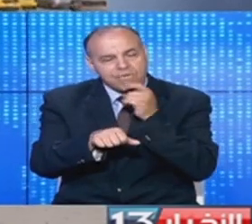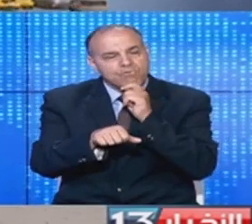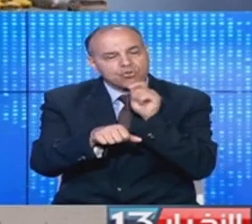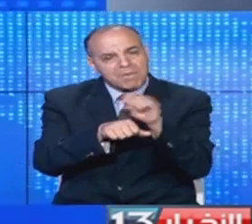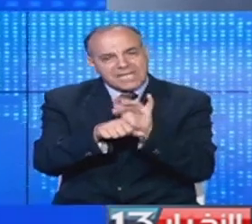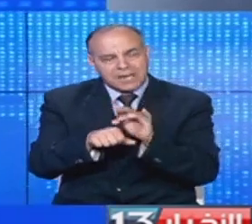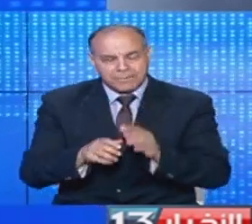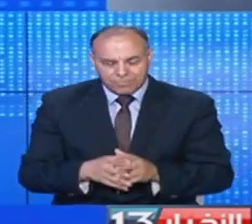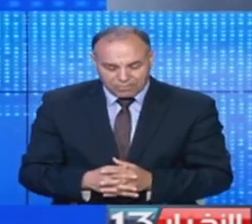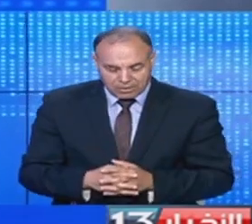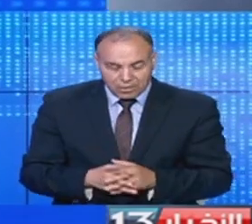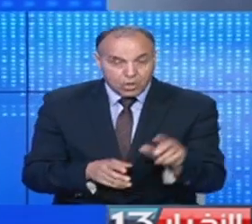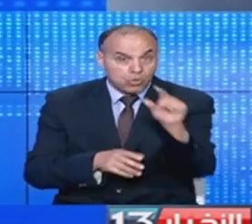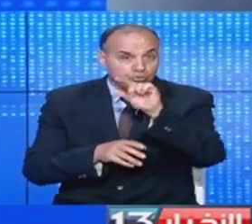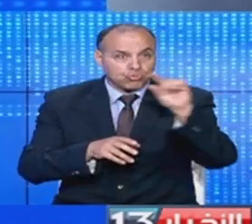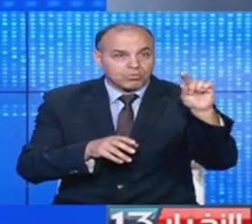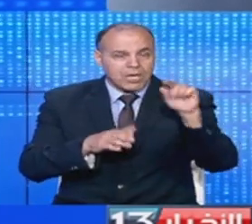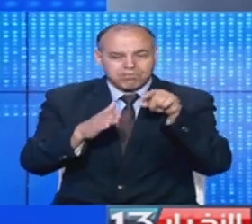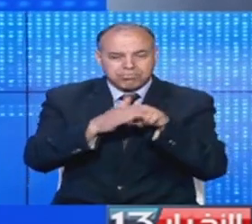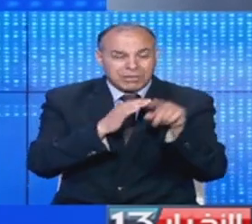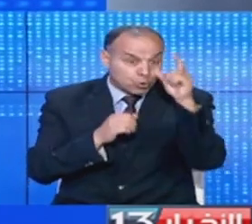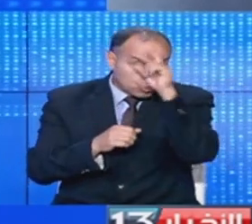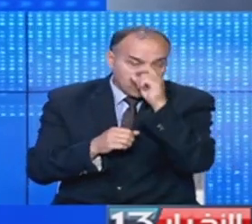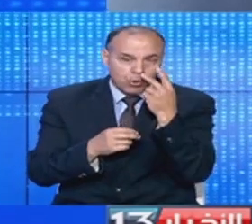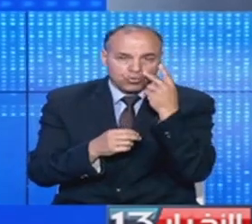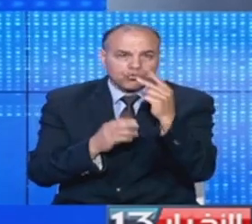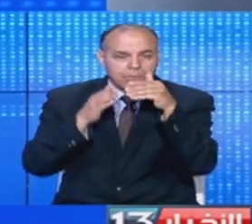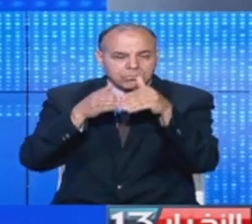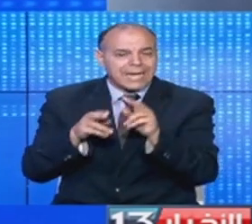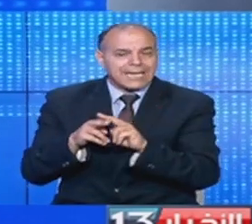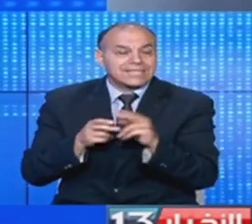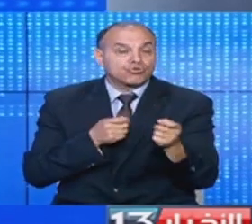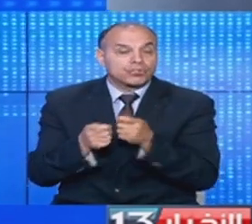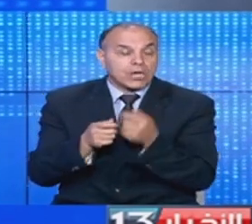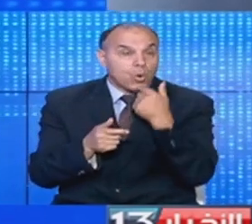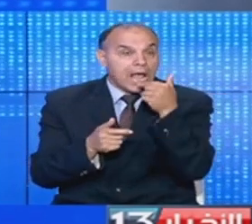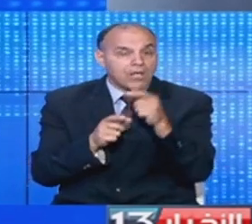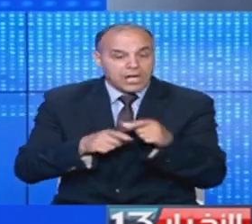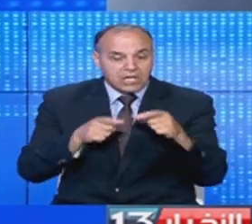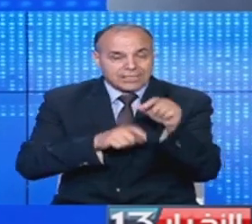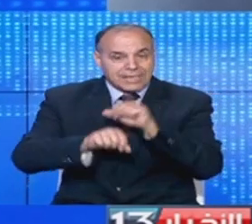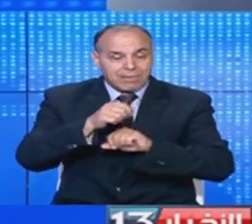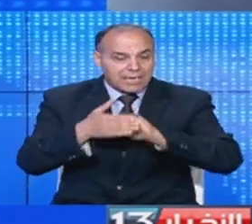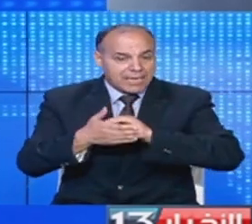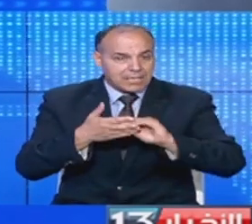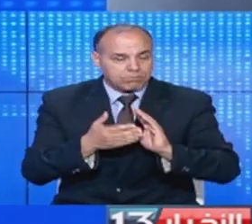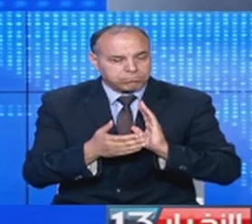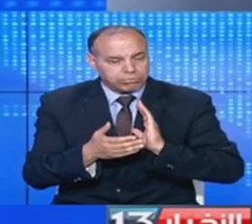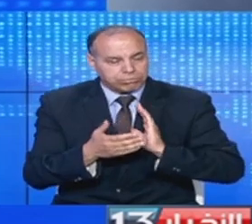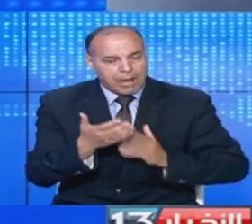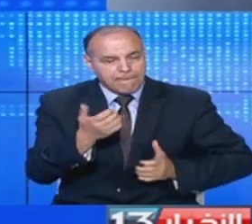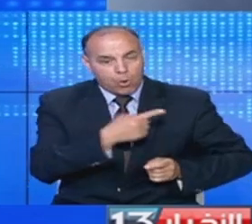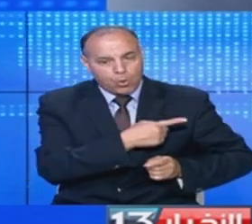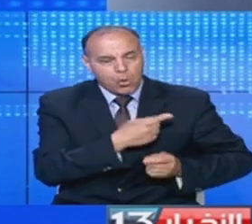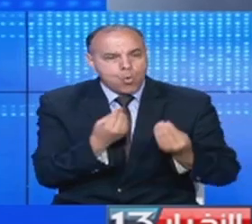للفيروس. جملة من الإخلالات والصعوبات يشهدها ميناء رادس التجاري ضمنتها لجنة تنظيم الإدارة والقوات حاملة